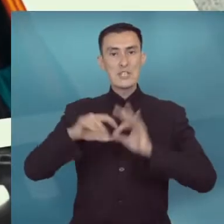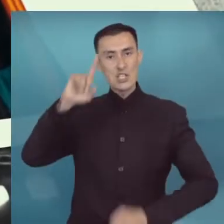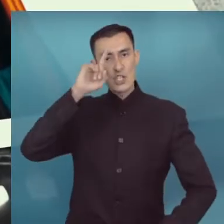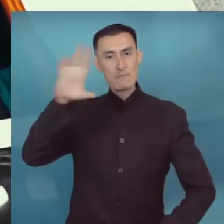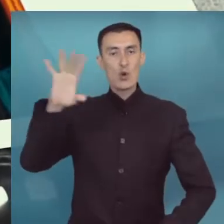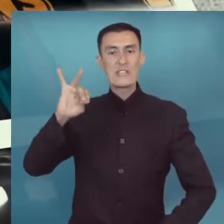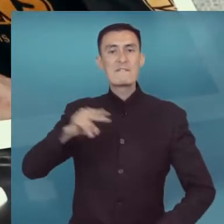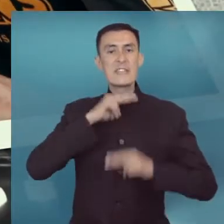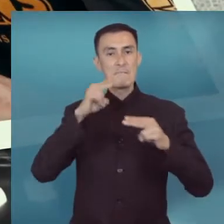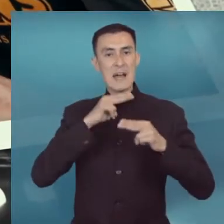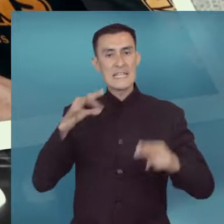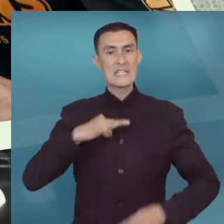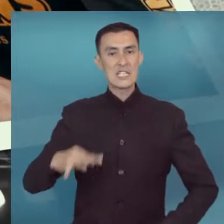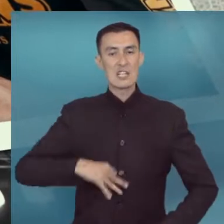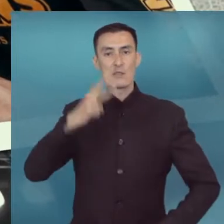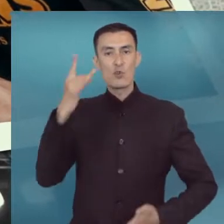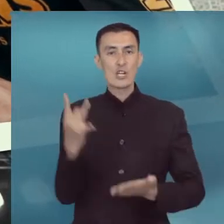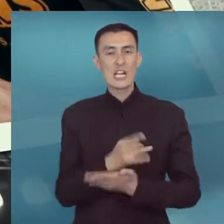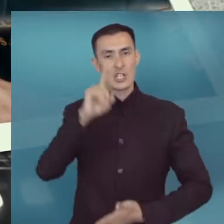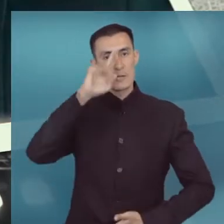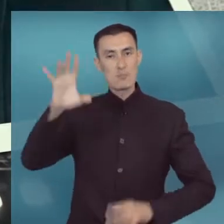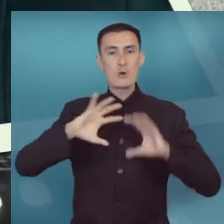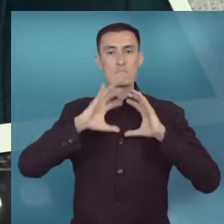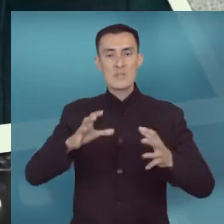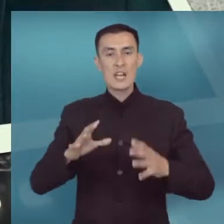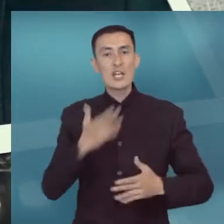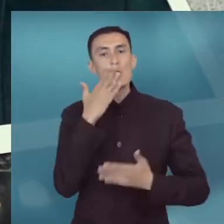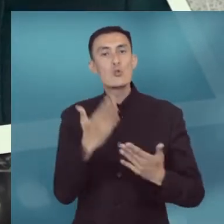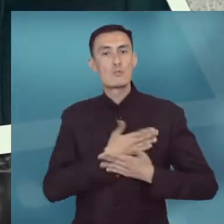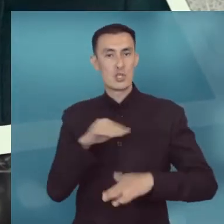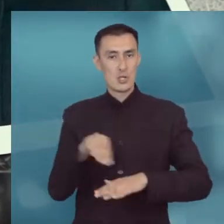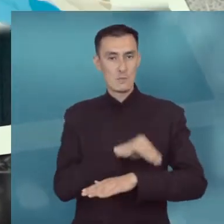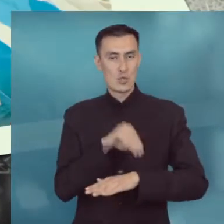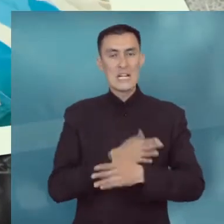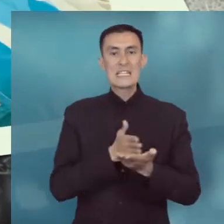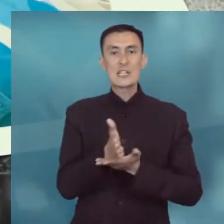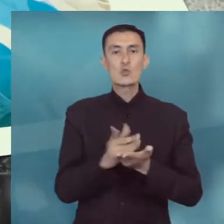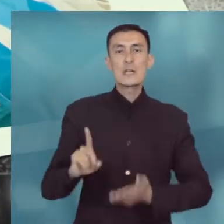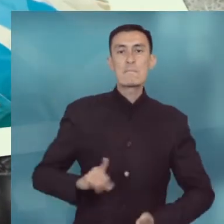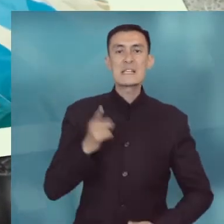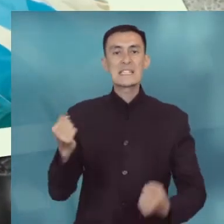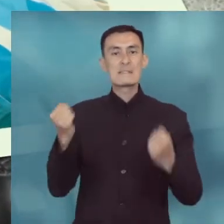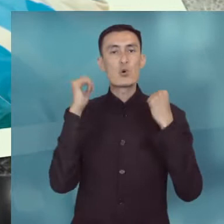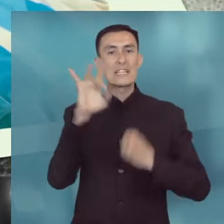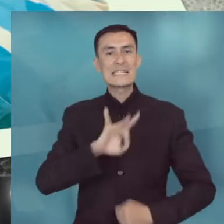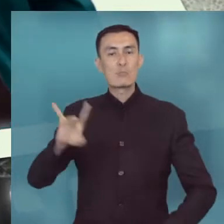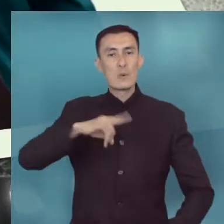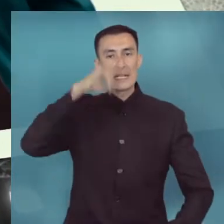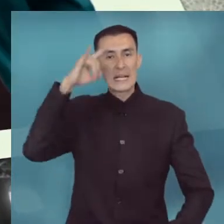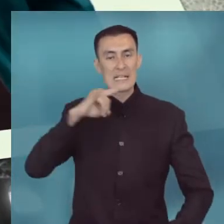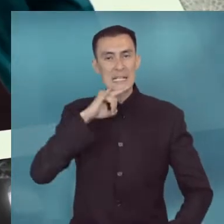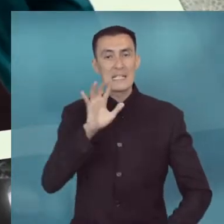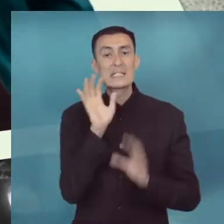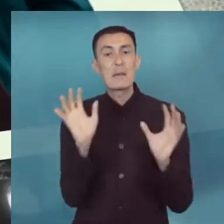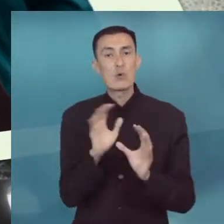Олимпийский чемпион и внимательный сын, двукратный чемпион мира и любящий муж, заслуженный мастер спорта Республики Казахстан